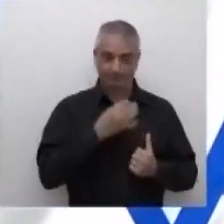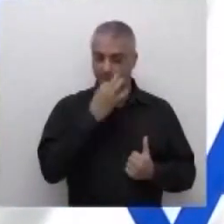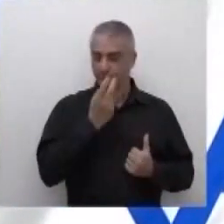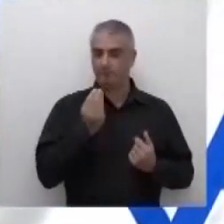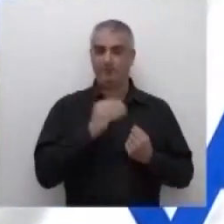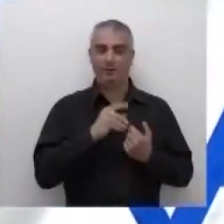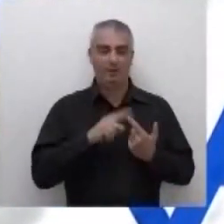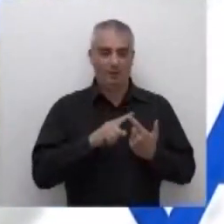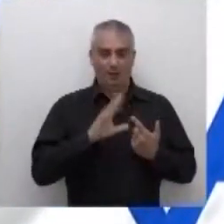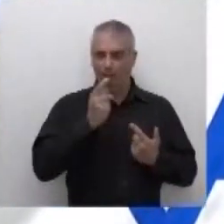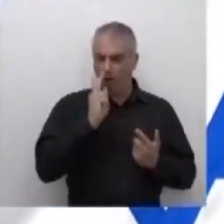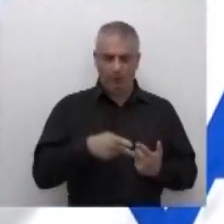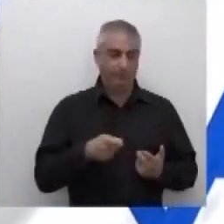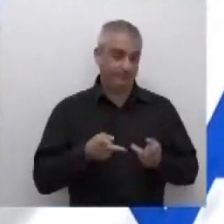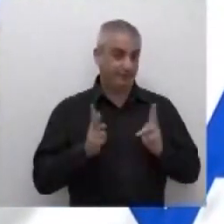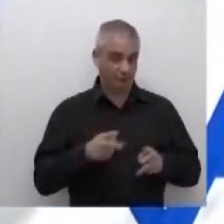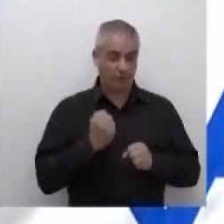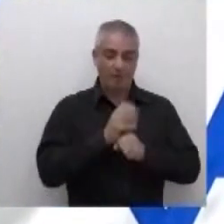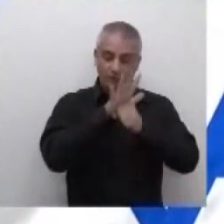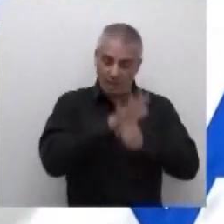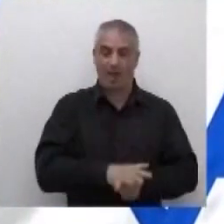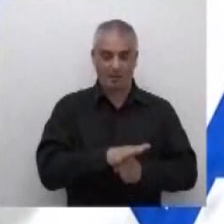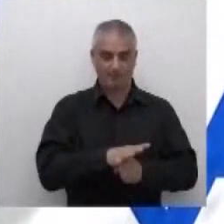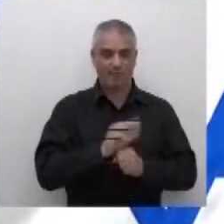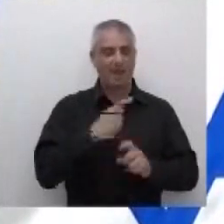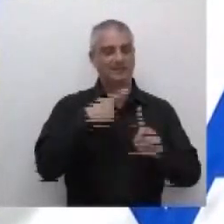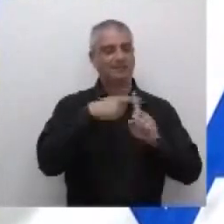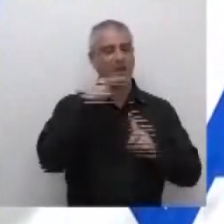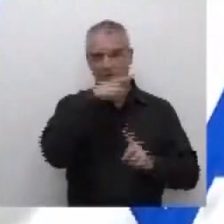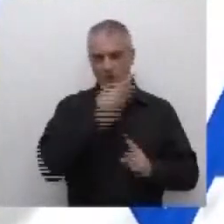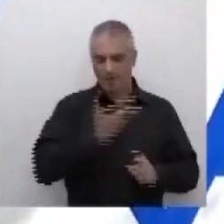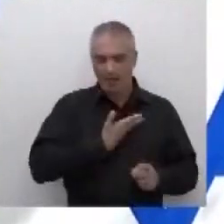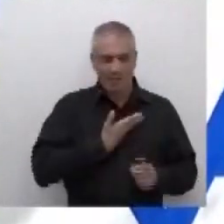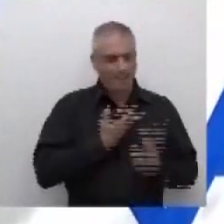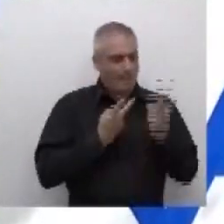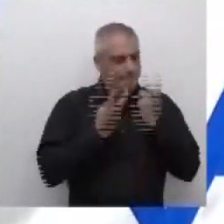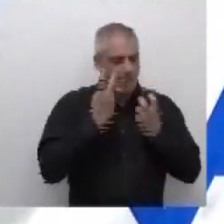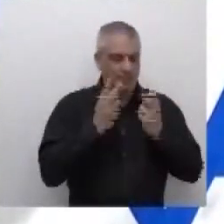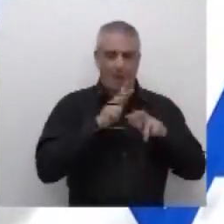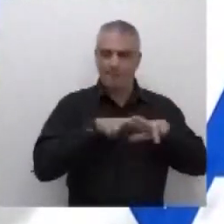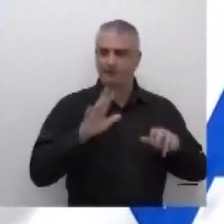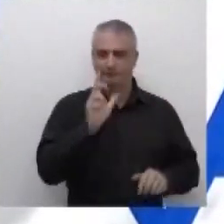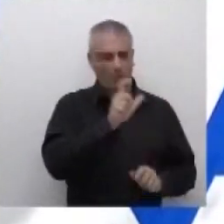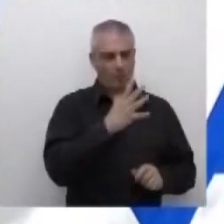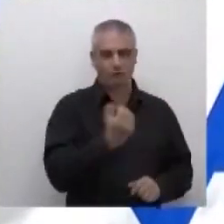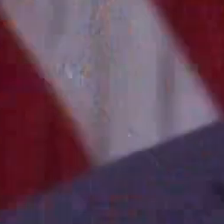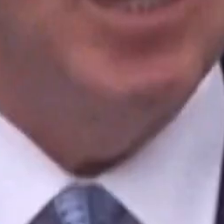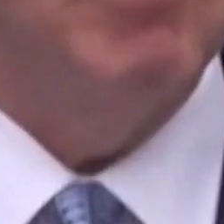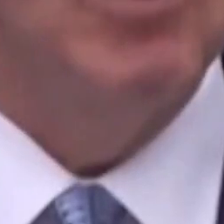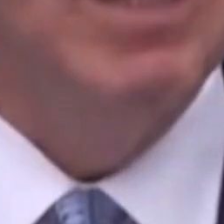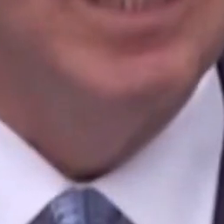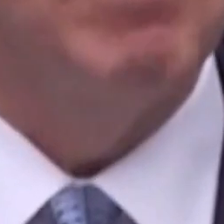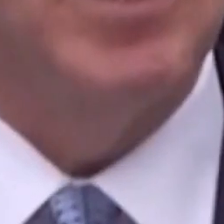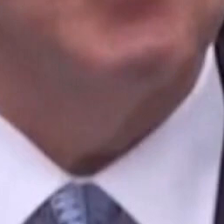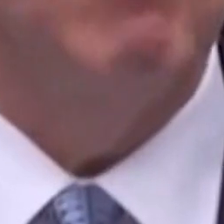इसके बाद इजरायल ने जवाबी कार्रवाई शुरू की और गाजा पट्टी को खंडर में बदल दिया। इजरायल ने हमास को खत्म करने की कसम खाई और इसी लक्ष्य के साथ गाजा में